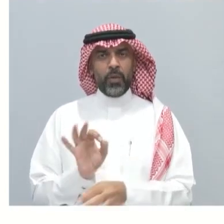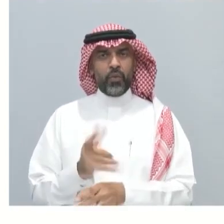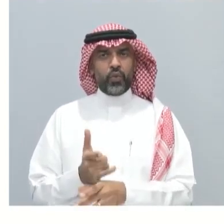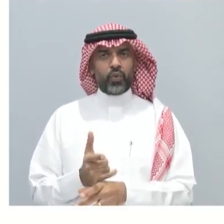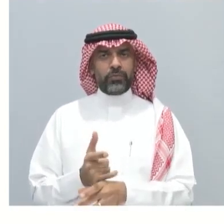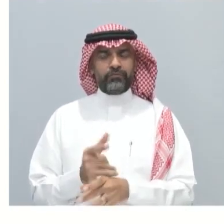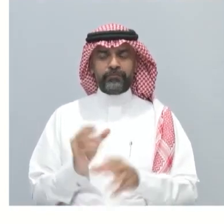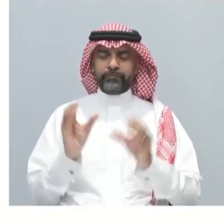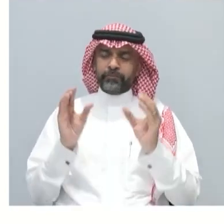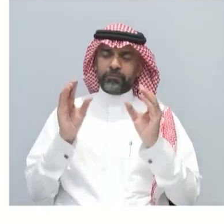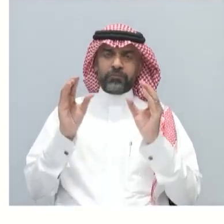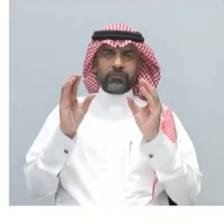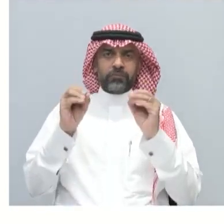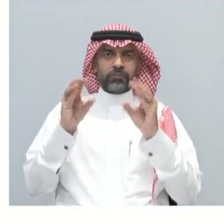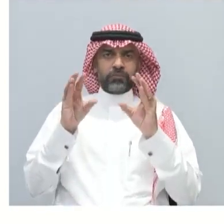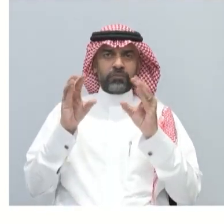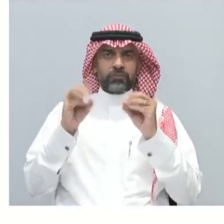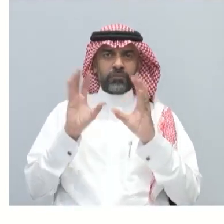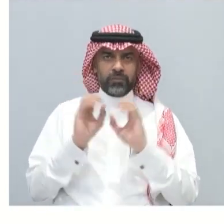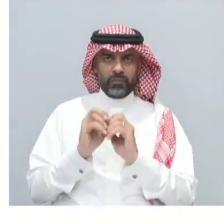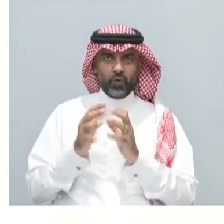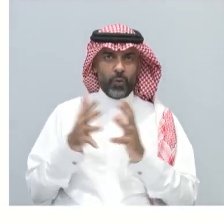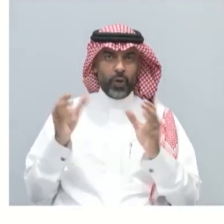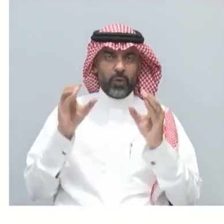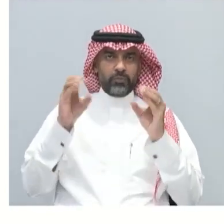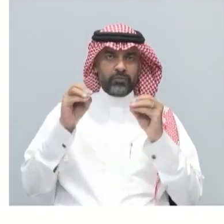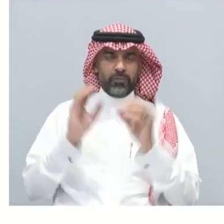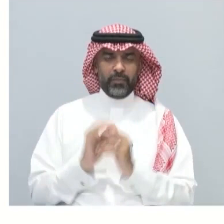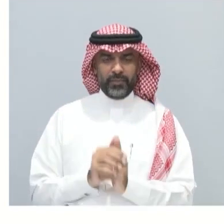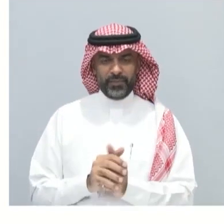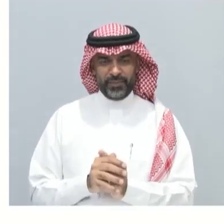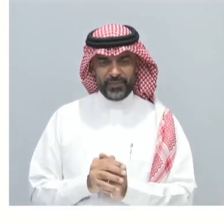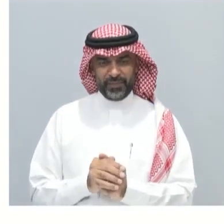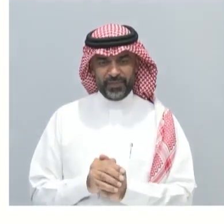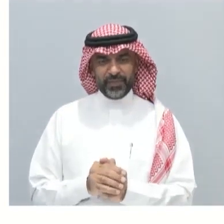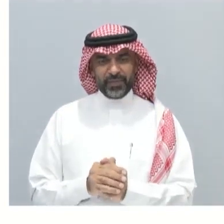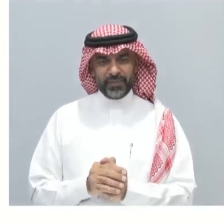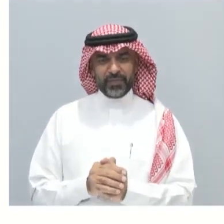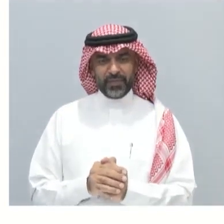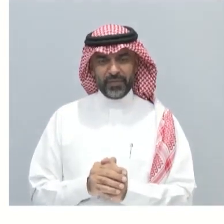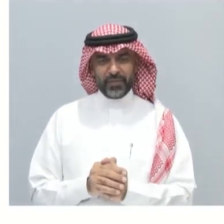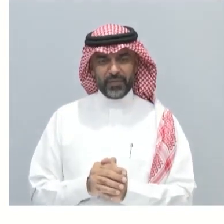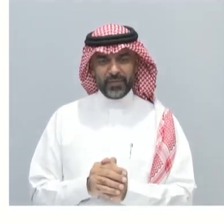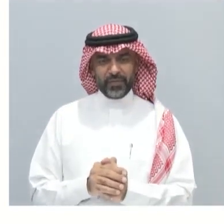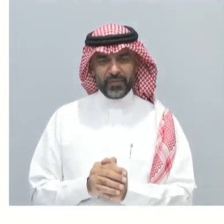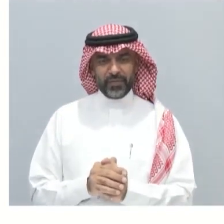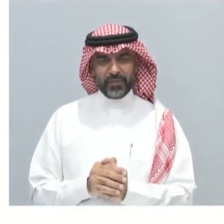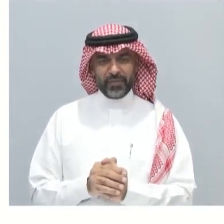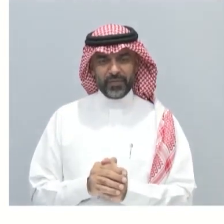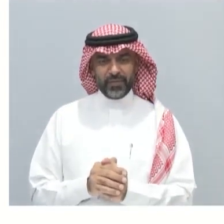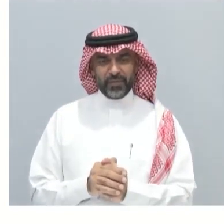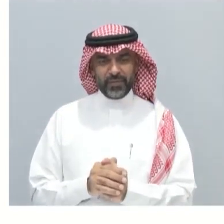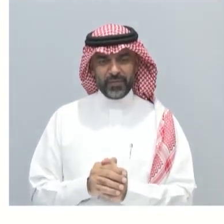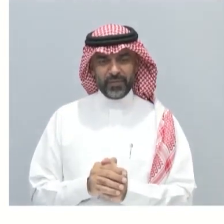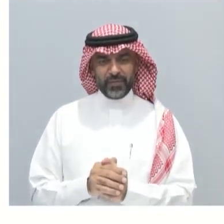القدميه تكون على شكل كماشات كبيره الحجم اذا اللوامس القدميه تكون على شكل كماشات